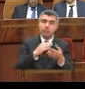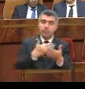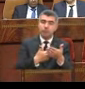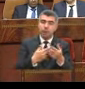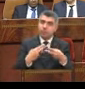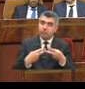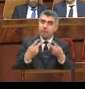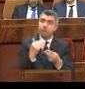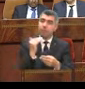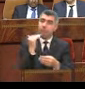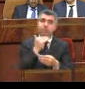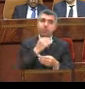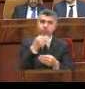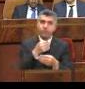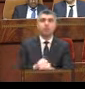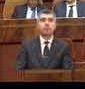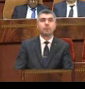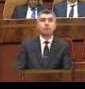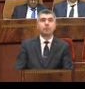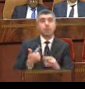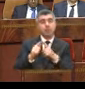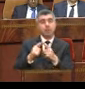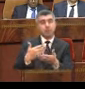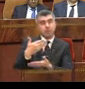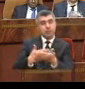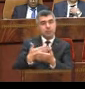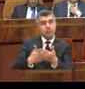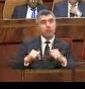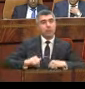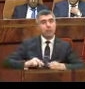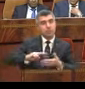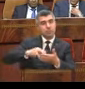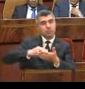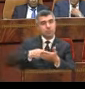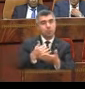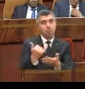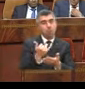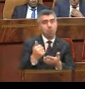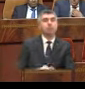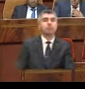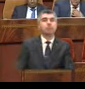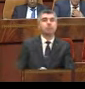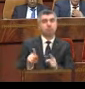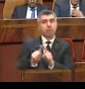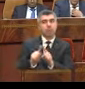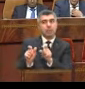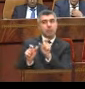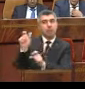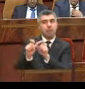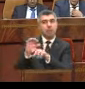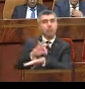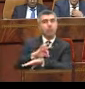مع الإسراع بإصدار القرارات والدوريات ذات الصلة، وكذلك مراعاة مصالح بعض الفئات من